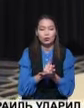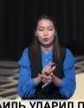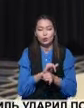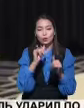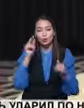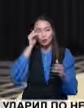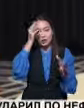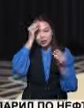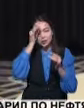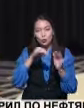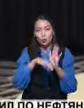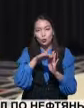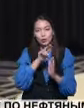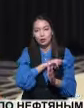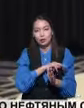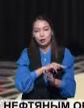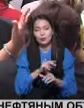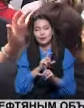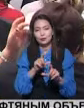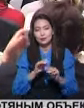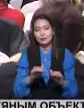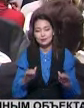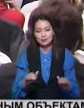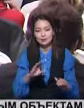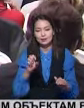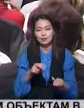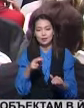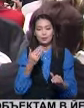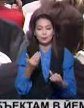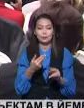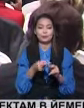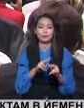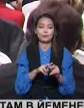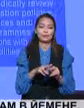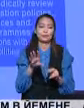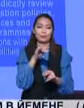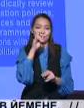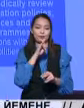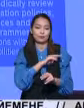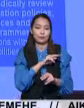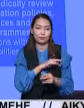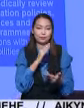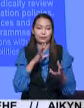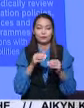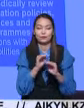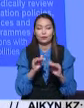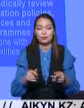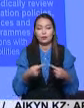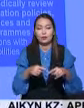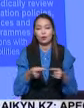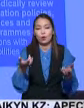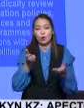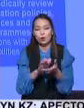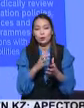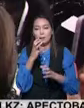знания, чтобы улучшить процесс дошкольного образования. В течение 5 дней казахстанские работники дошкольных организаций ознакомились с